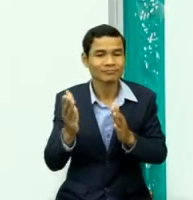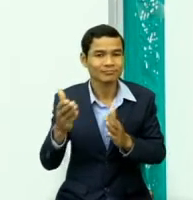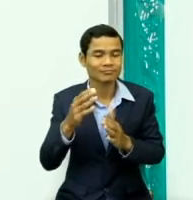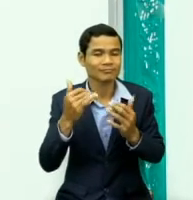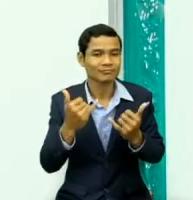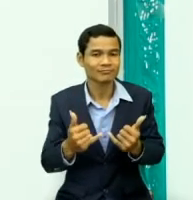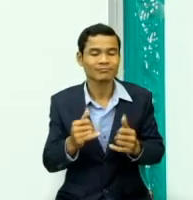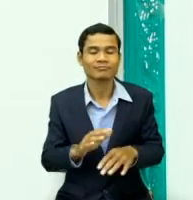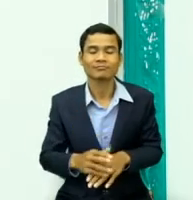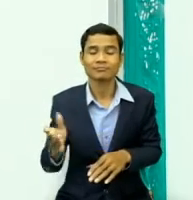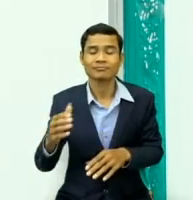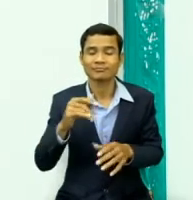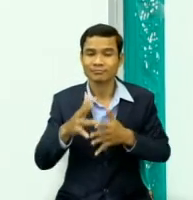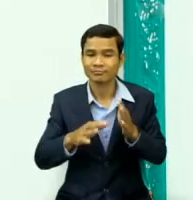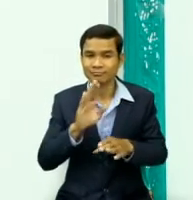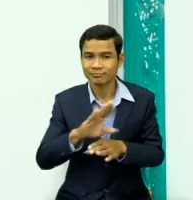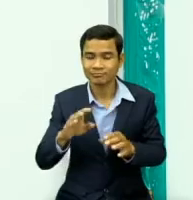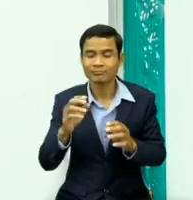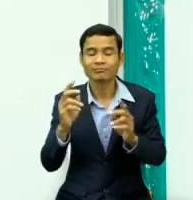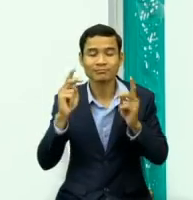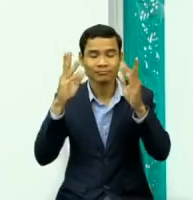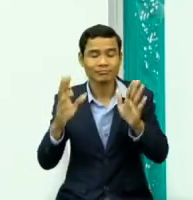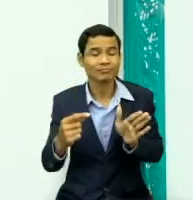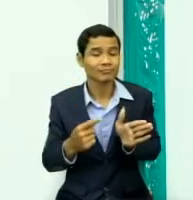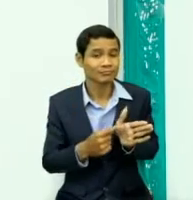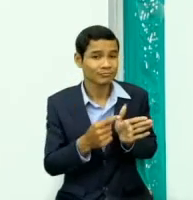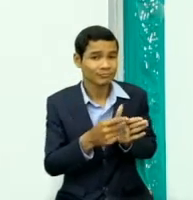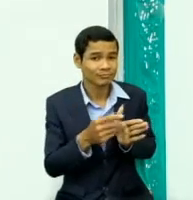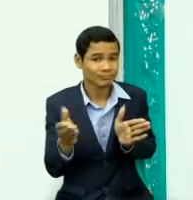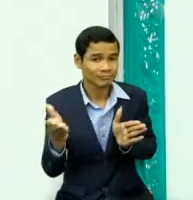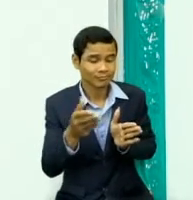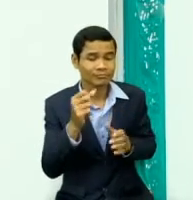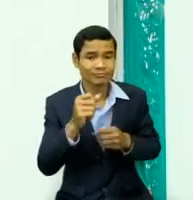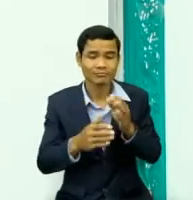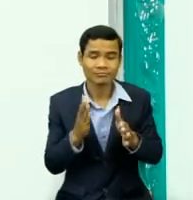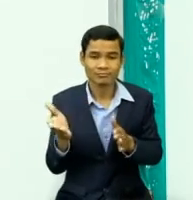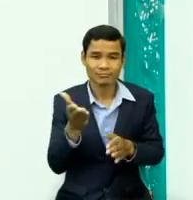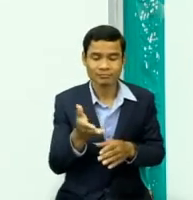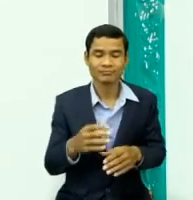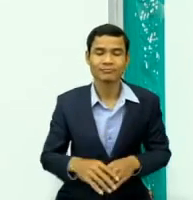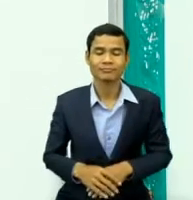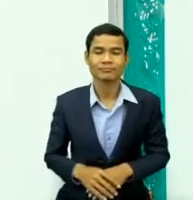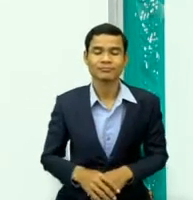luôn ai đã được luôn chị nè chẳng ơ ta con tìm ăn